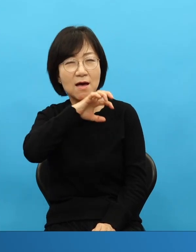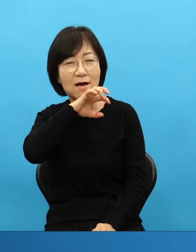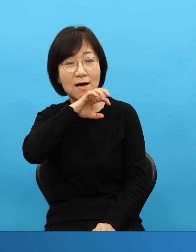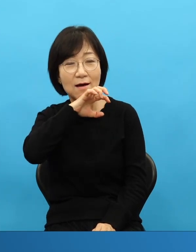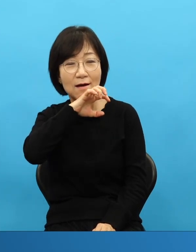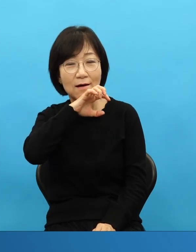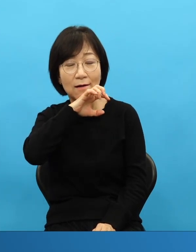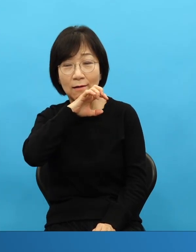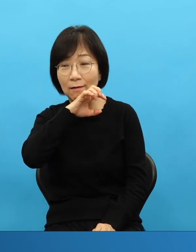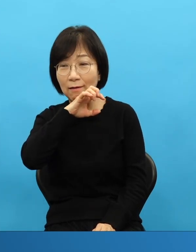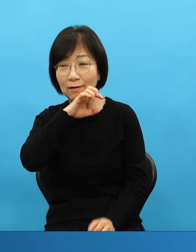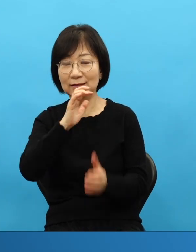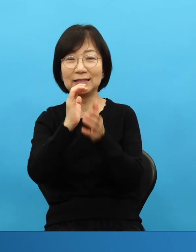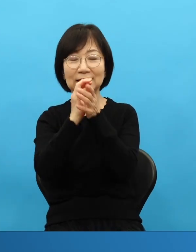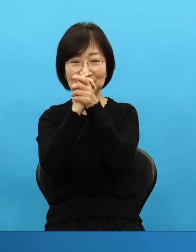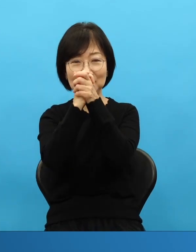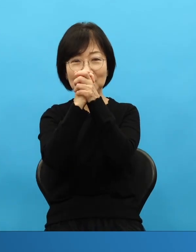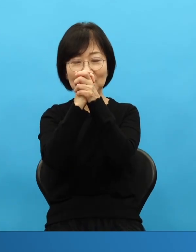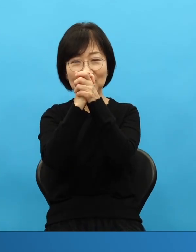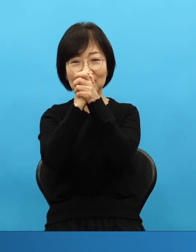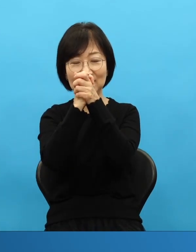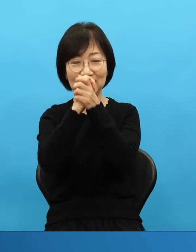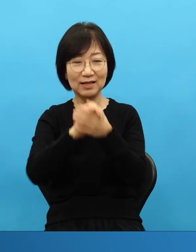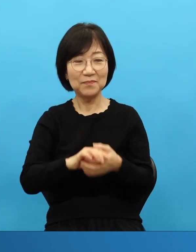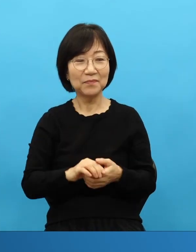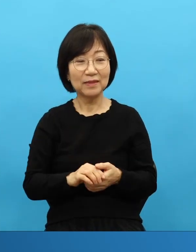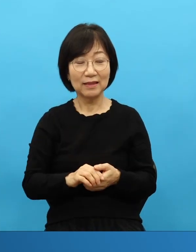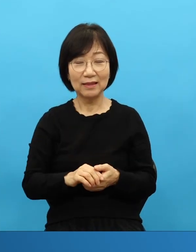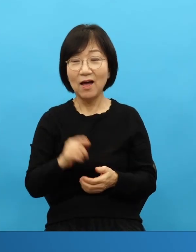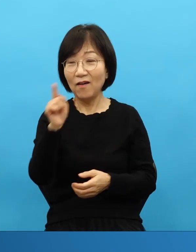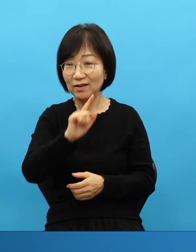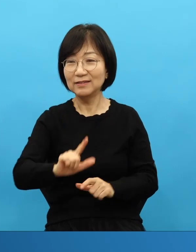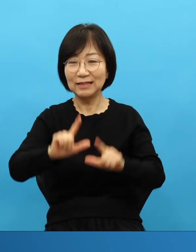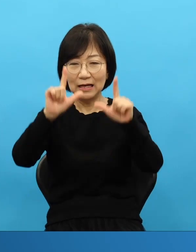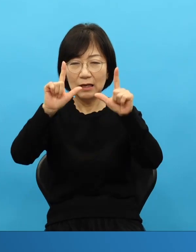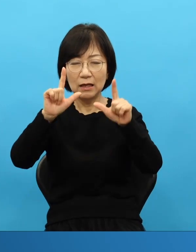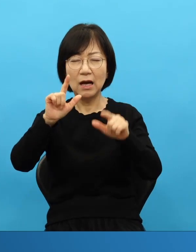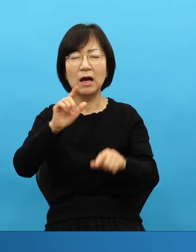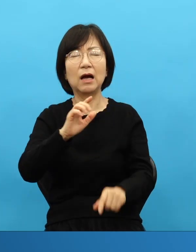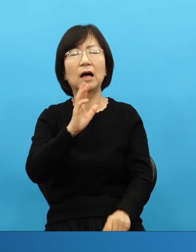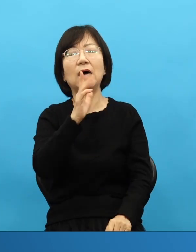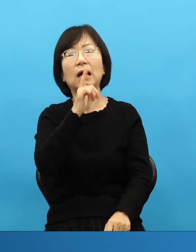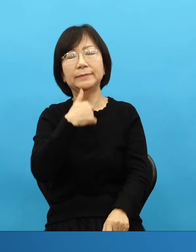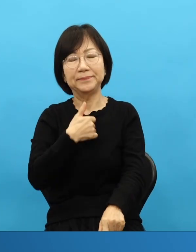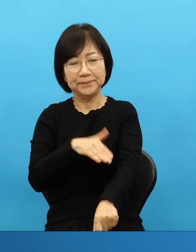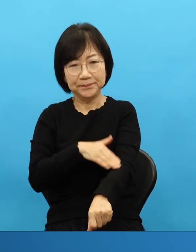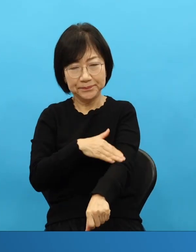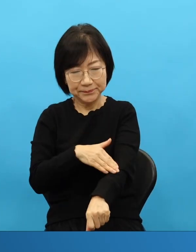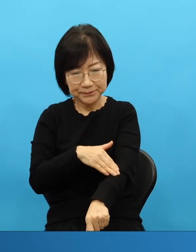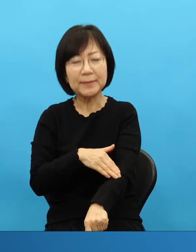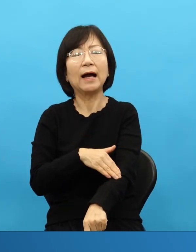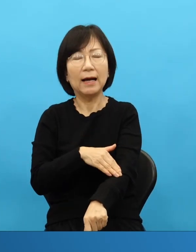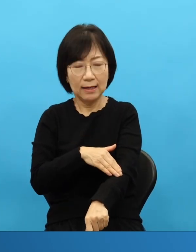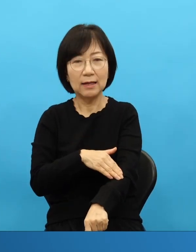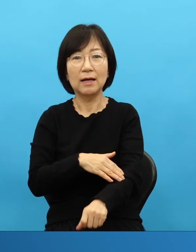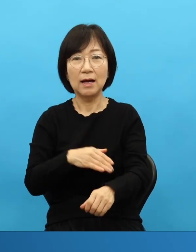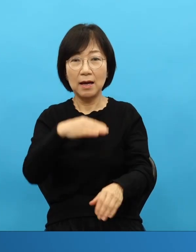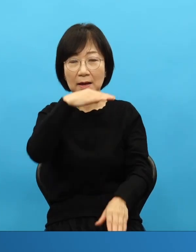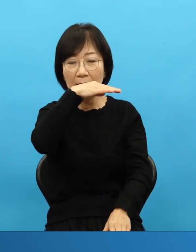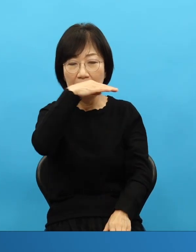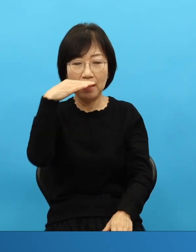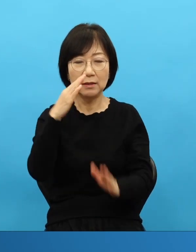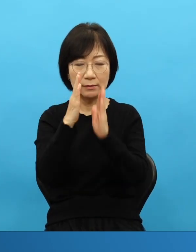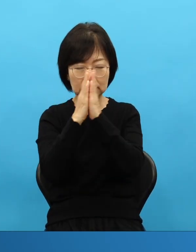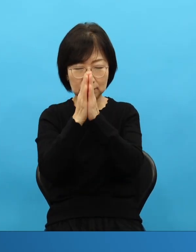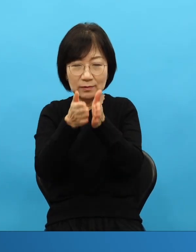then 어느 날 올바른 기도를 하기 시작해요. one day she began to do proper prayer. 나에게 자식이 필요한